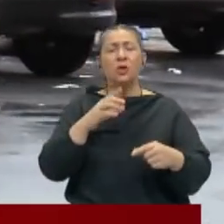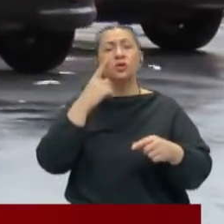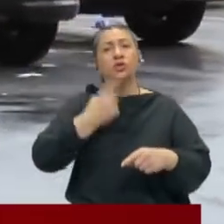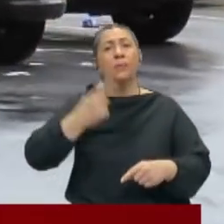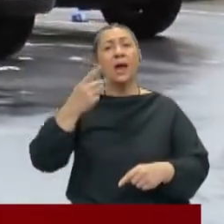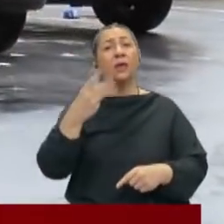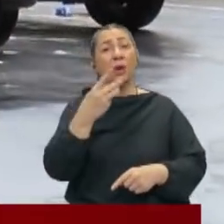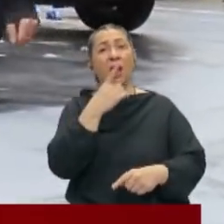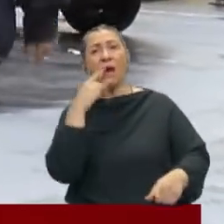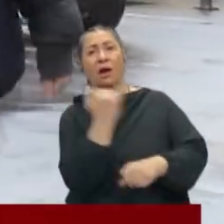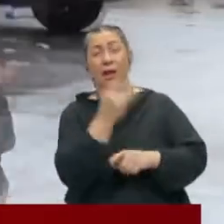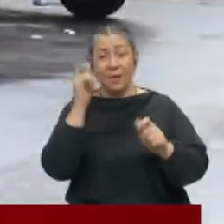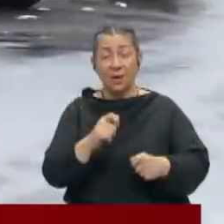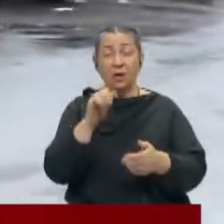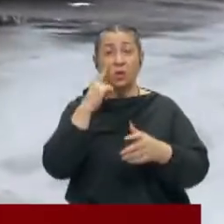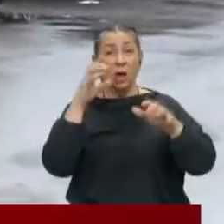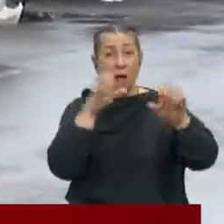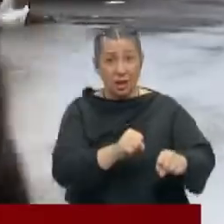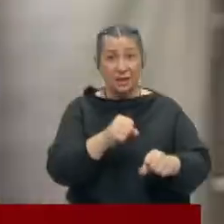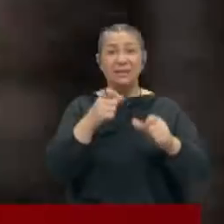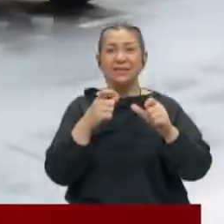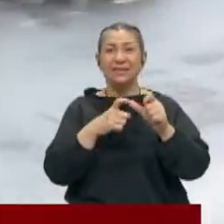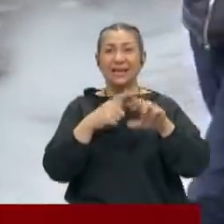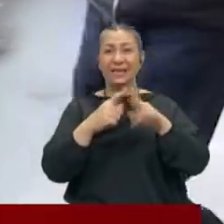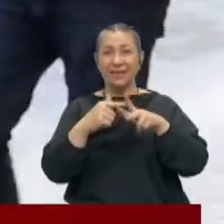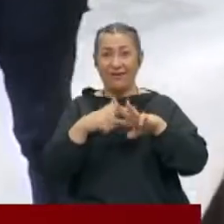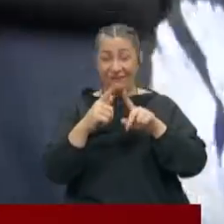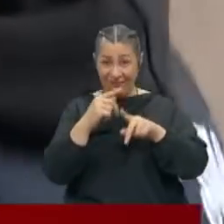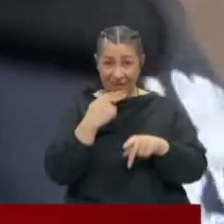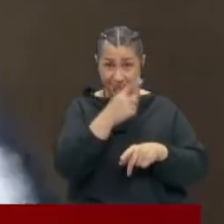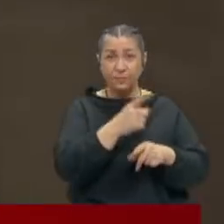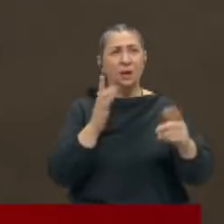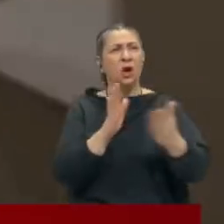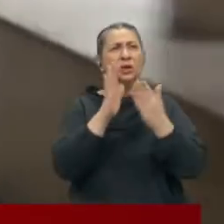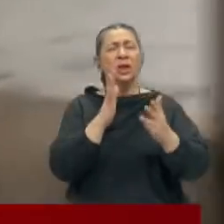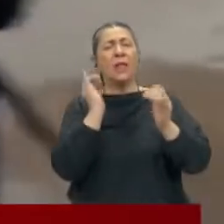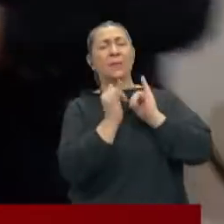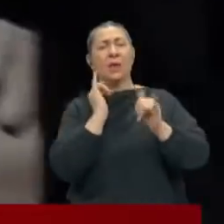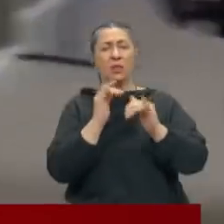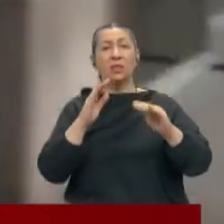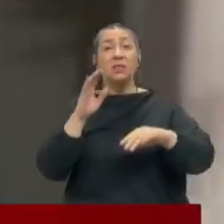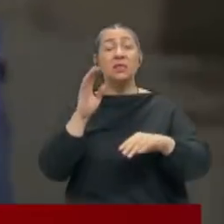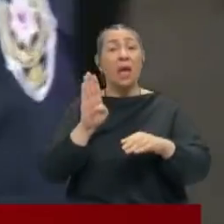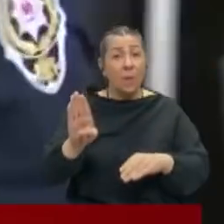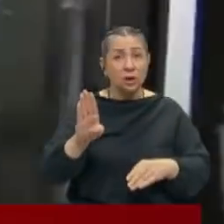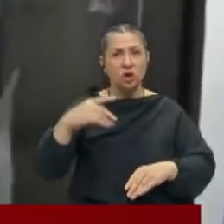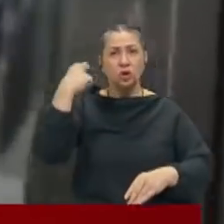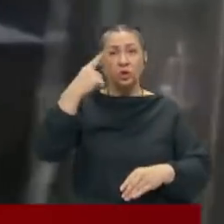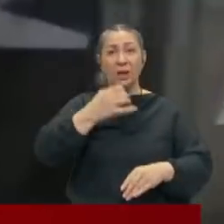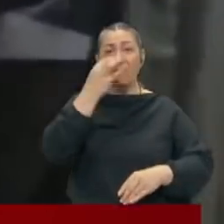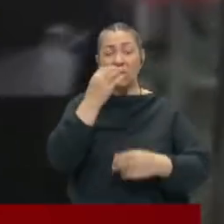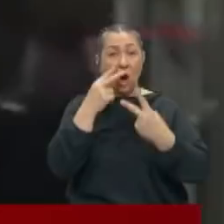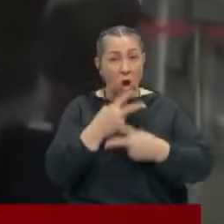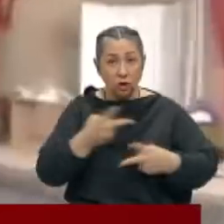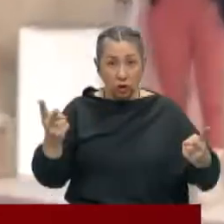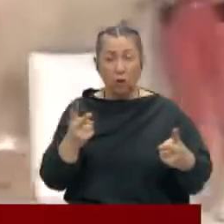ettiği iddiasıyla gözaltına alınan gazeteci Sedef Kabaş'ın tutuklanmasına karşı yükselen tepkilerde demokrasi, düşünce ve ifade